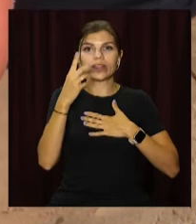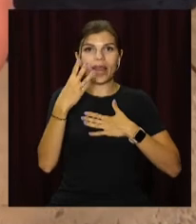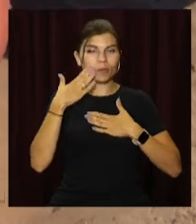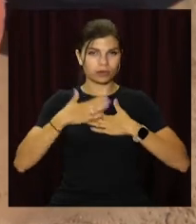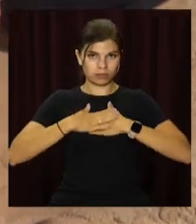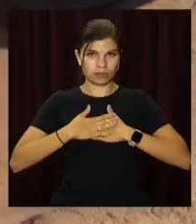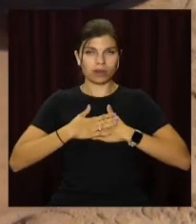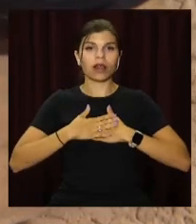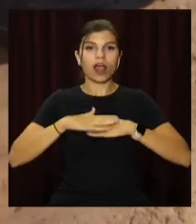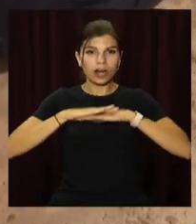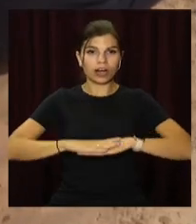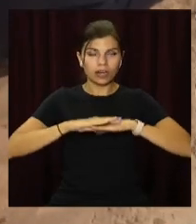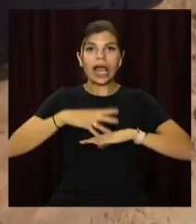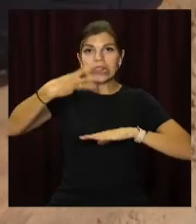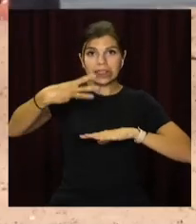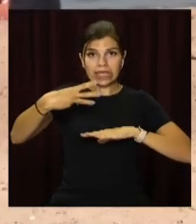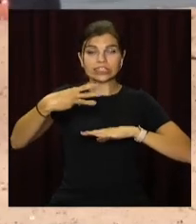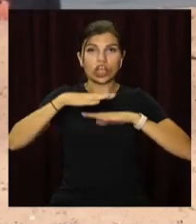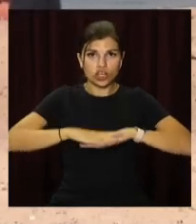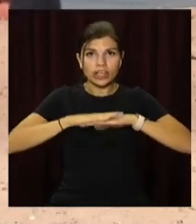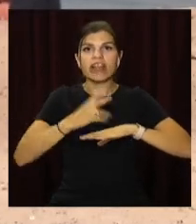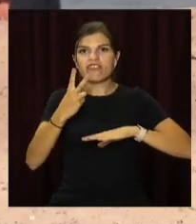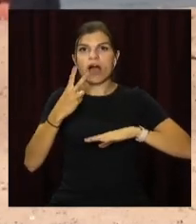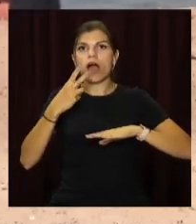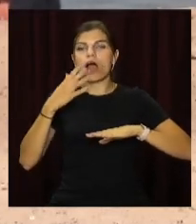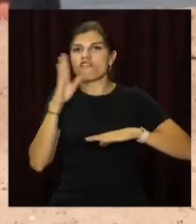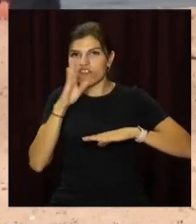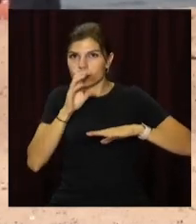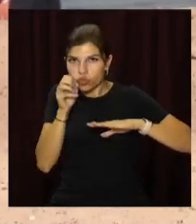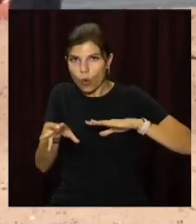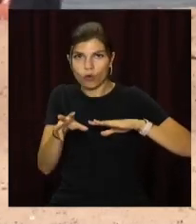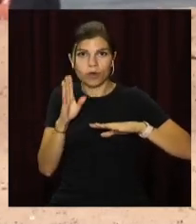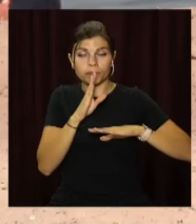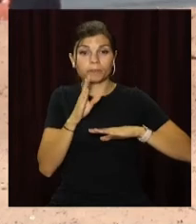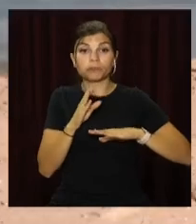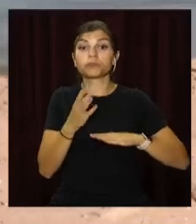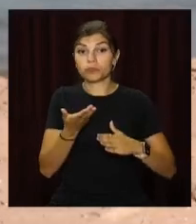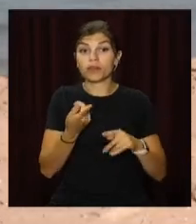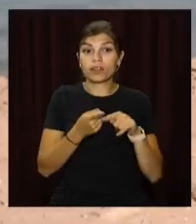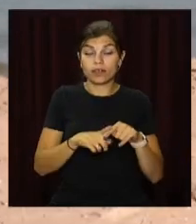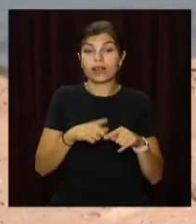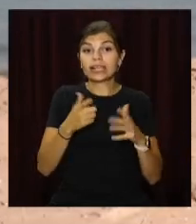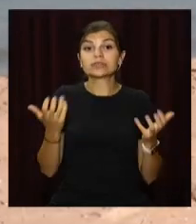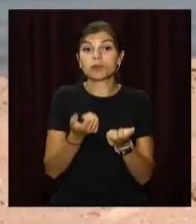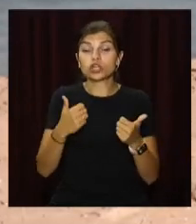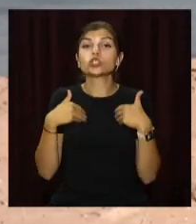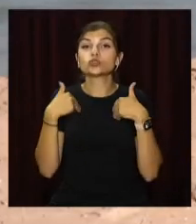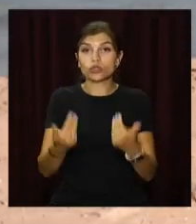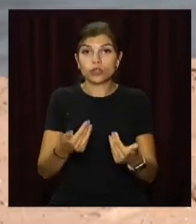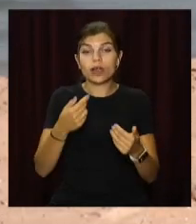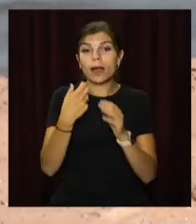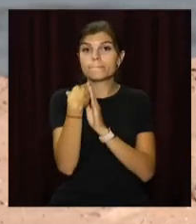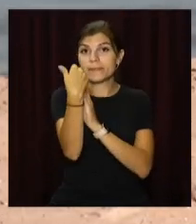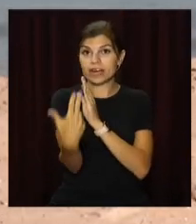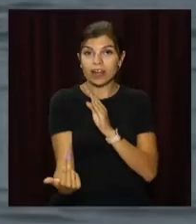клітки качати, тобто 30 нажатів, 2 вдоха. Щоб убезпечити себе під час відпочинку поблизу води, рятувальники рекомендують